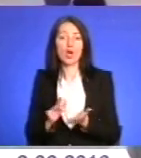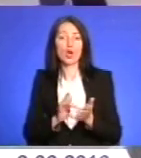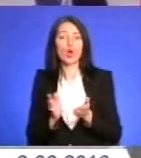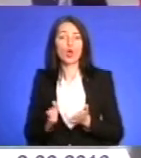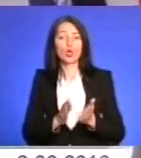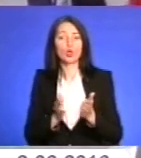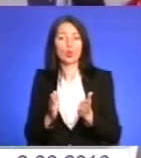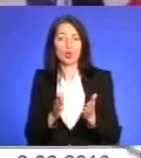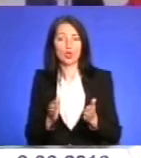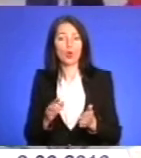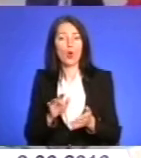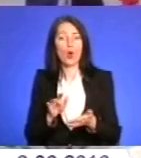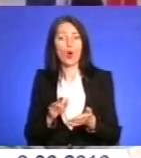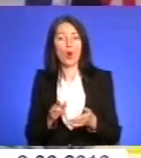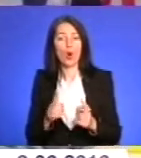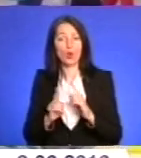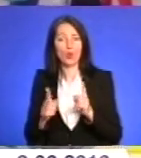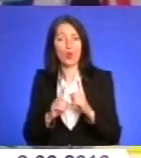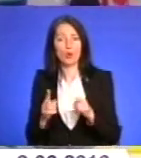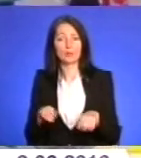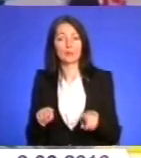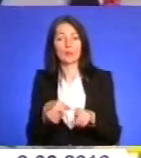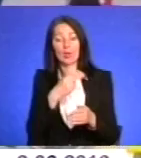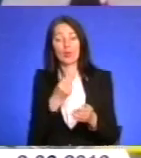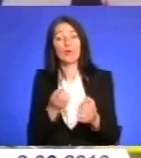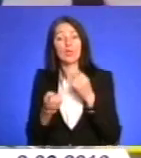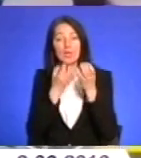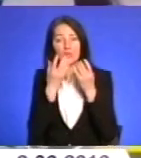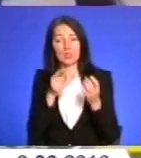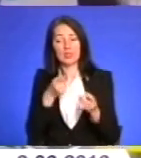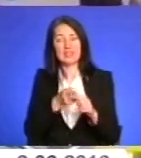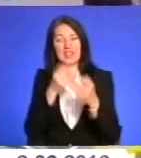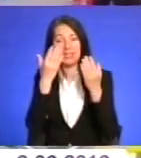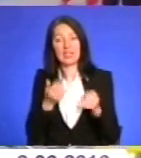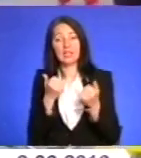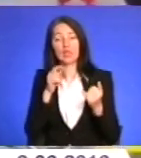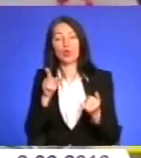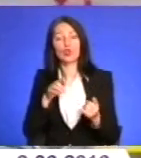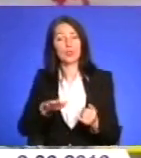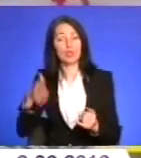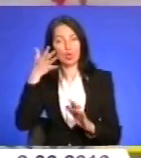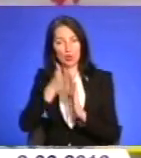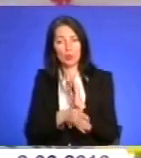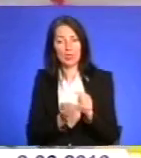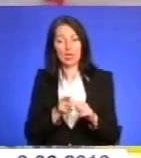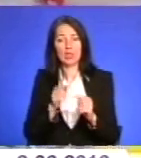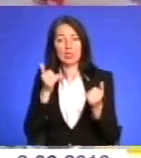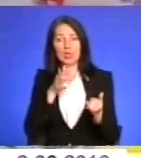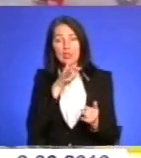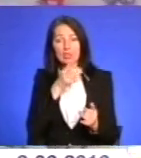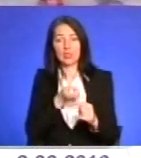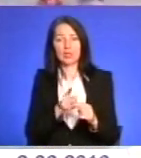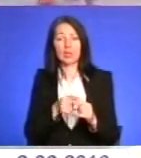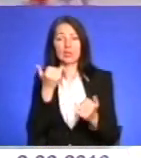класом малювали квіти. Це день для того, щоб діти розуміли, який зараз час, які зараз